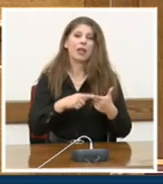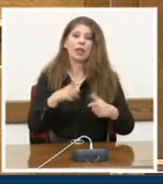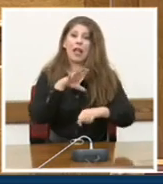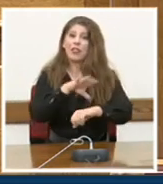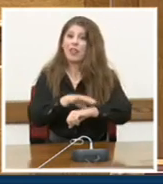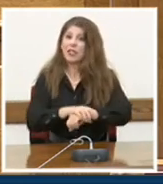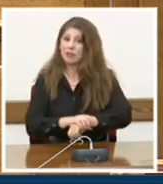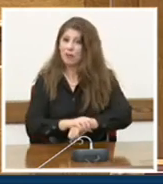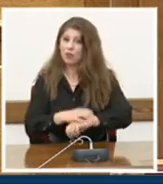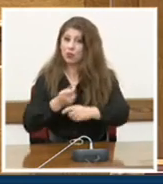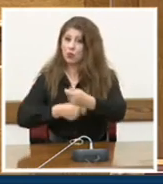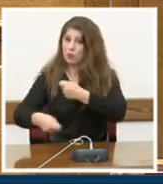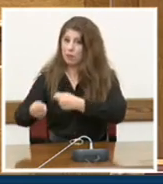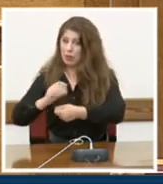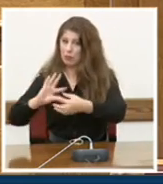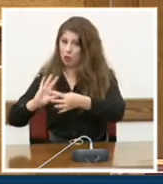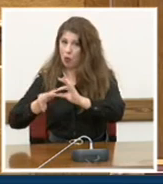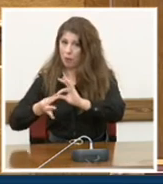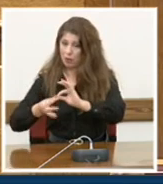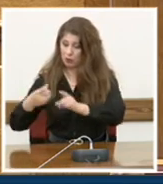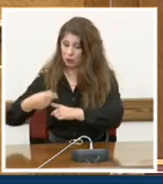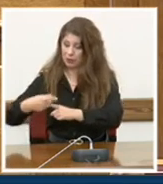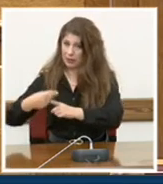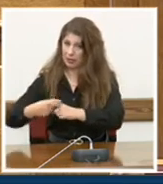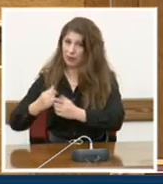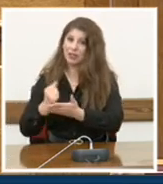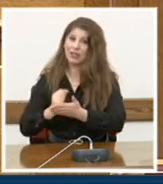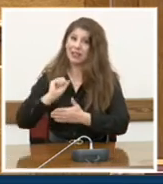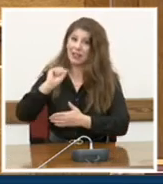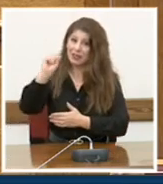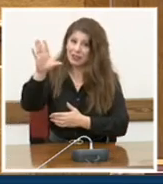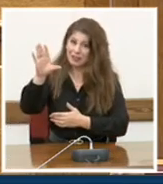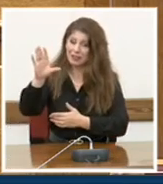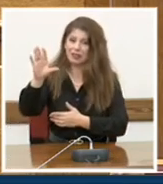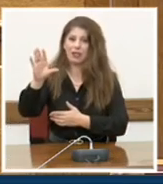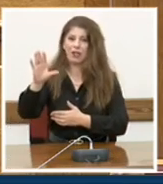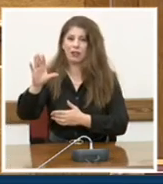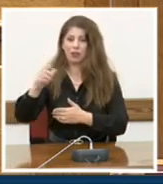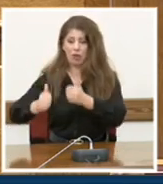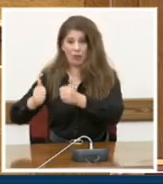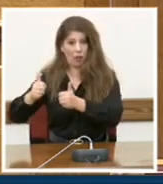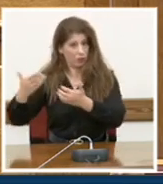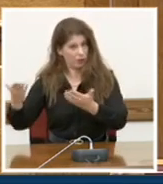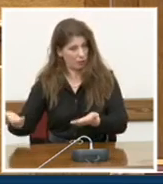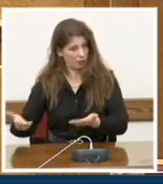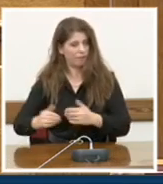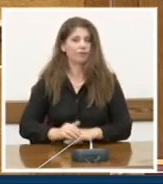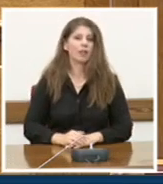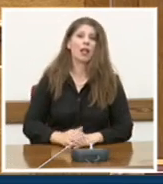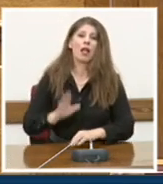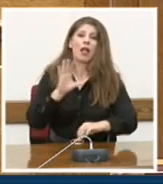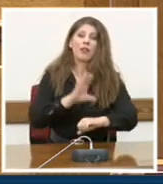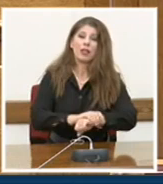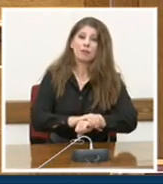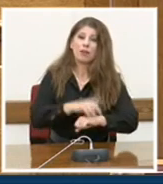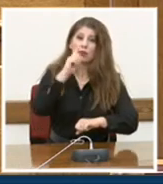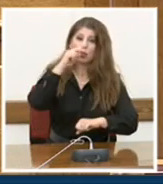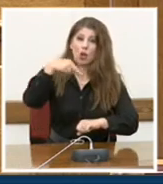στους επιχειρηματικούς ομίλους της χώρας αλλά και σε ξένους ανταγωνιστές τους, είναι οι δεσμεύσεις απέναντι στο ΝΑΤΟ και τη